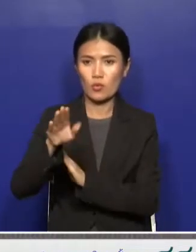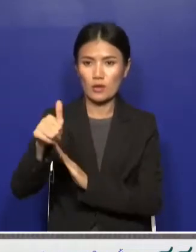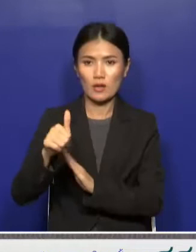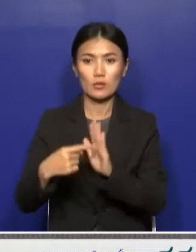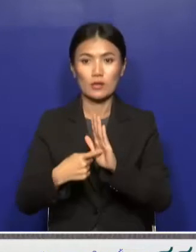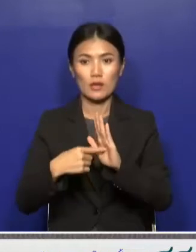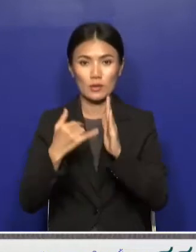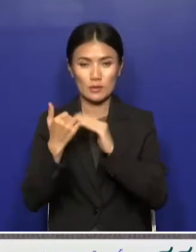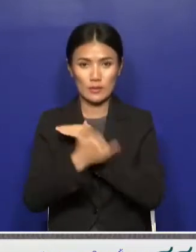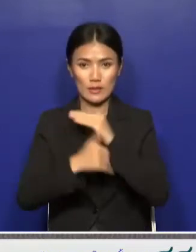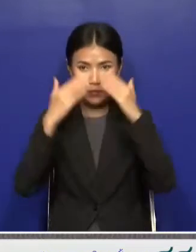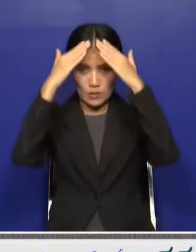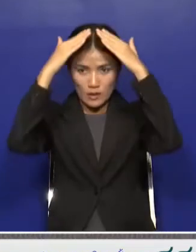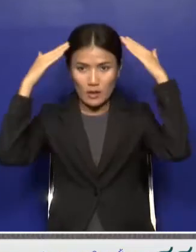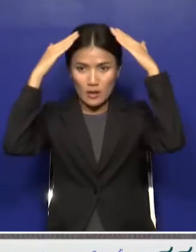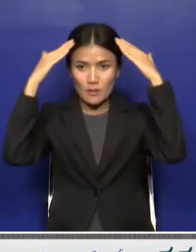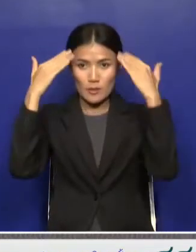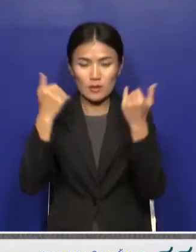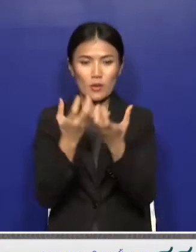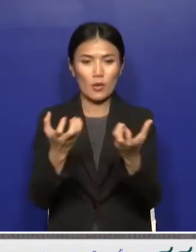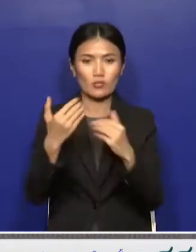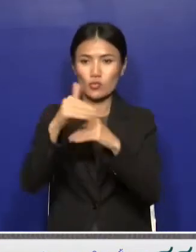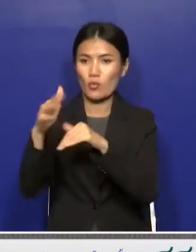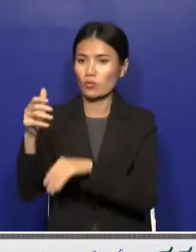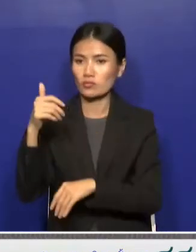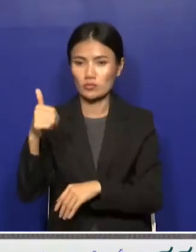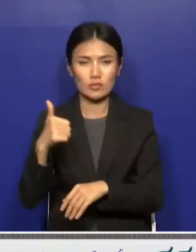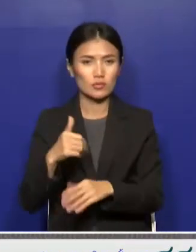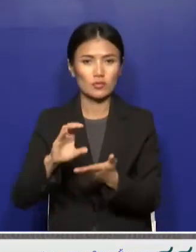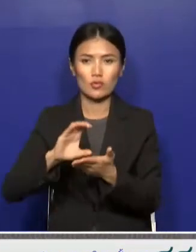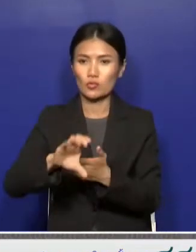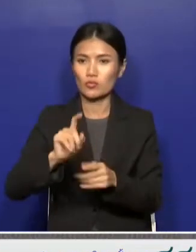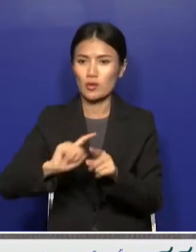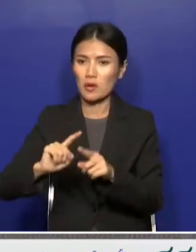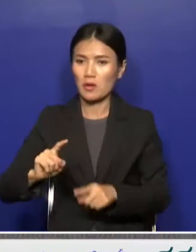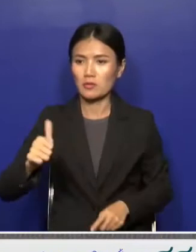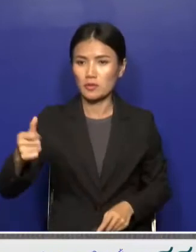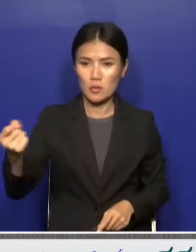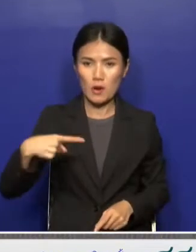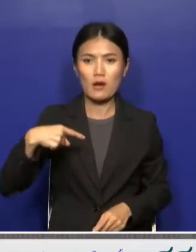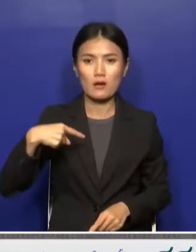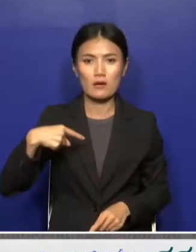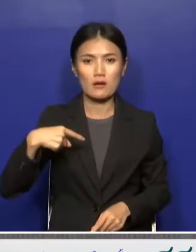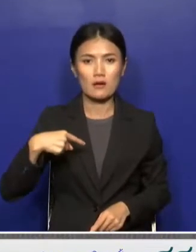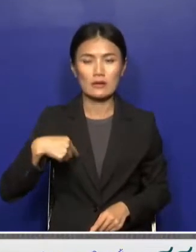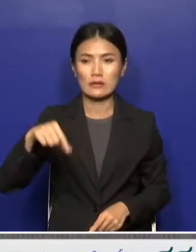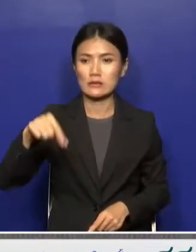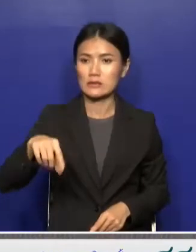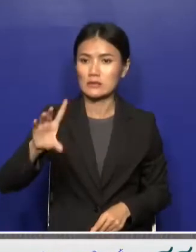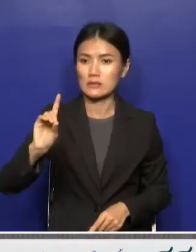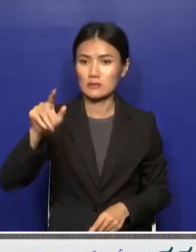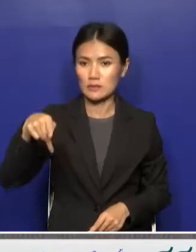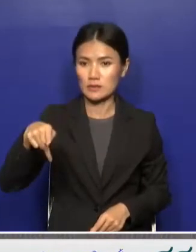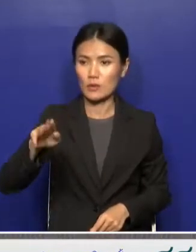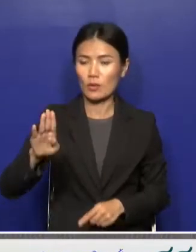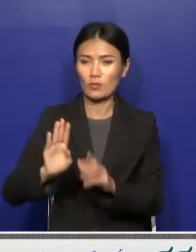อนนี้มีการส่งออกมีการลงทุนมากกว่าเมืองไทยนะครับร้อยวันดีขึ้นดี GDP ของเขาก็จะแซงหน้าประเทศไทยไป